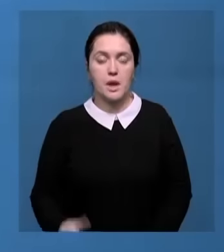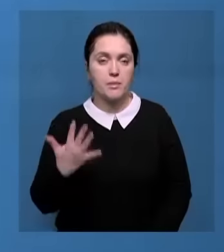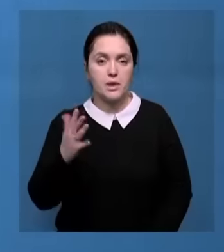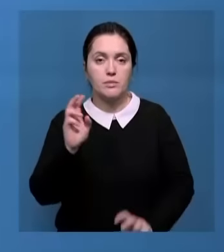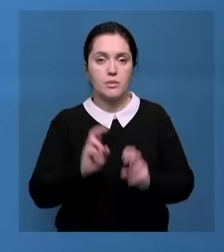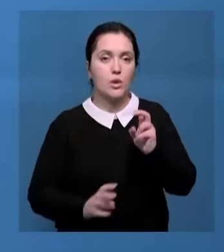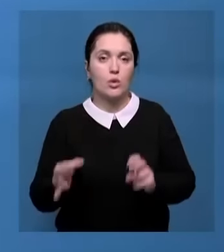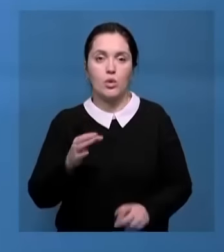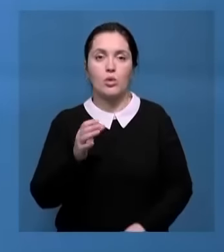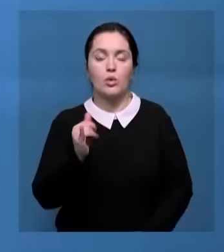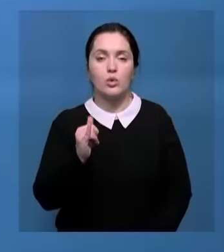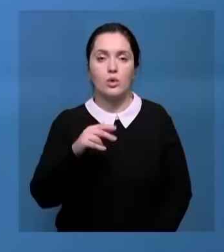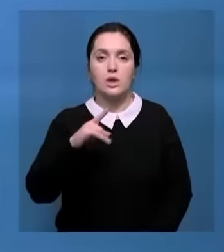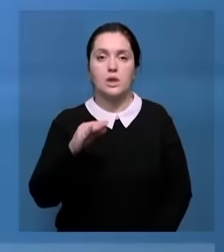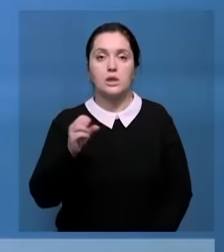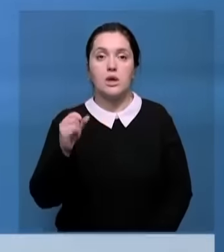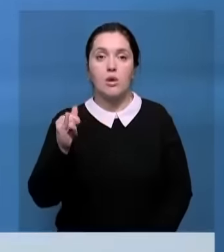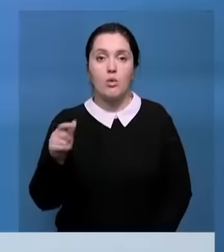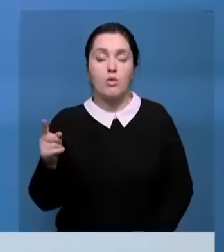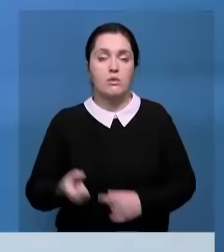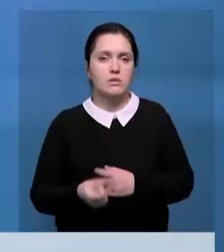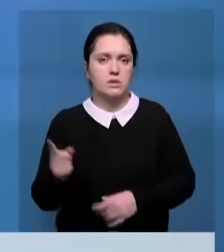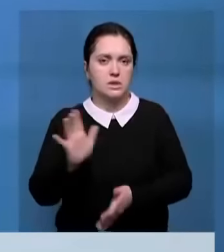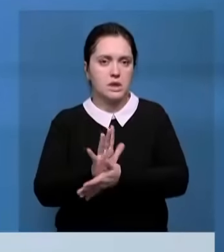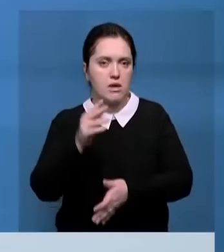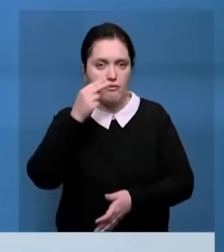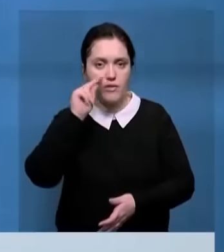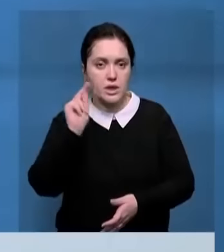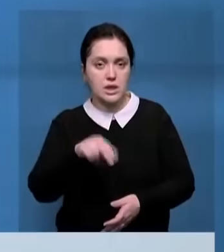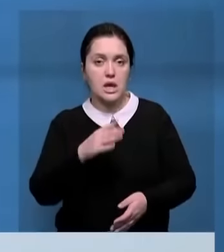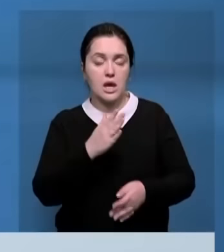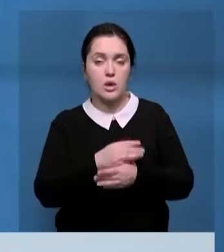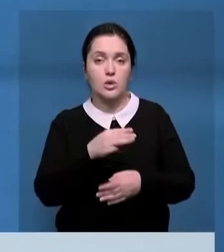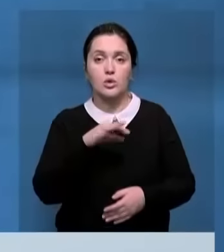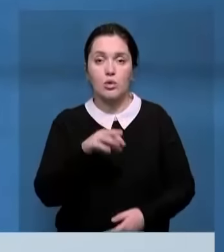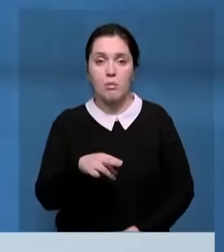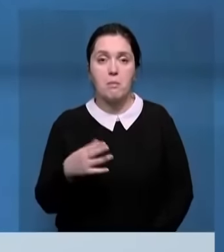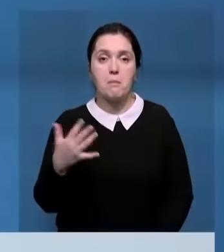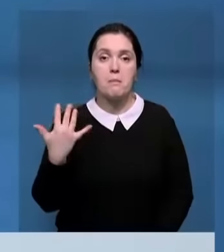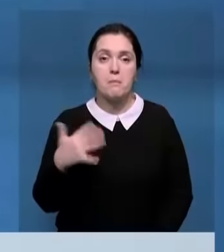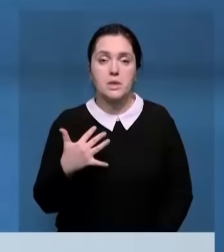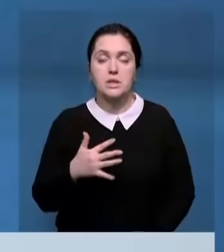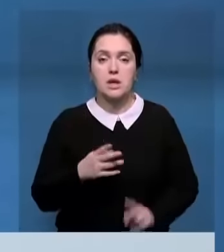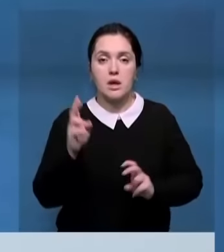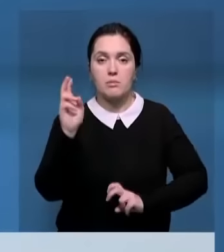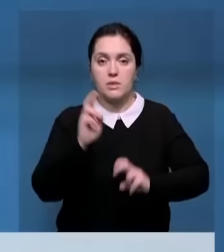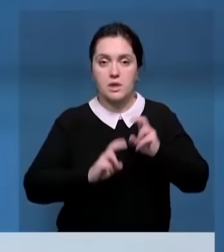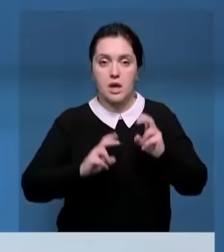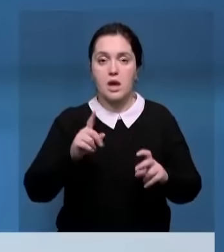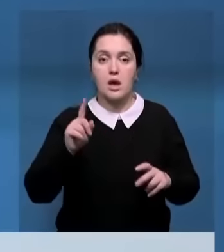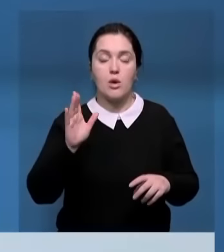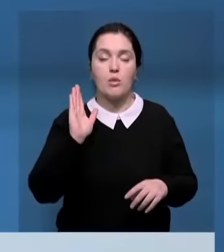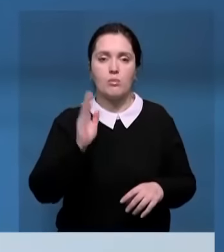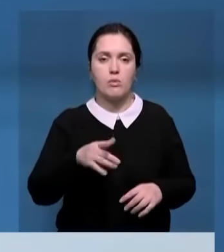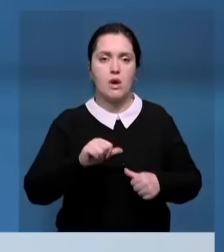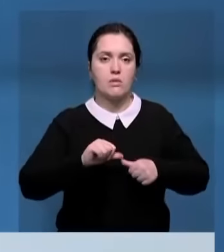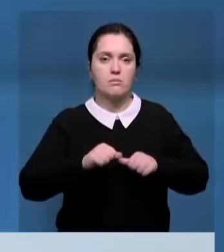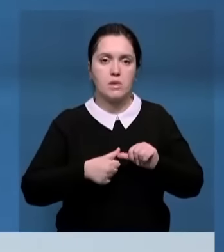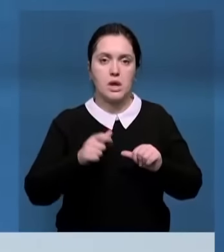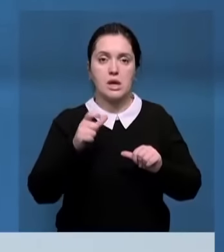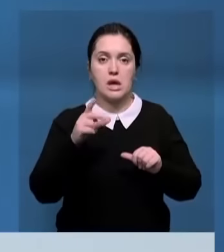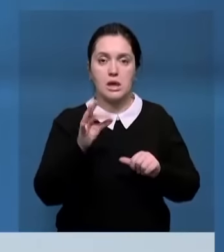5 предприятий области Улытау источников загрязнения окружающей среды включили в число топ-50 промышленных объектов страны, над